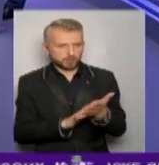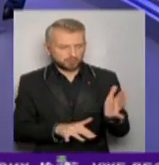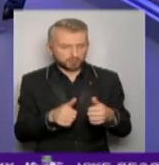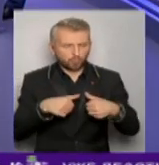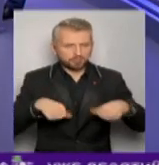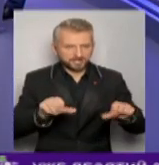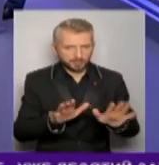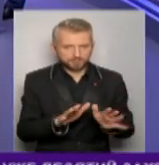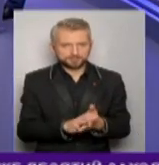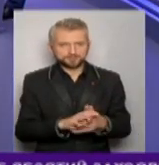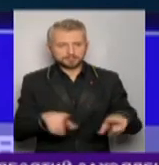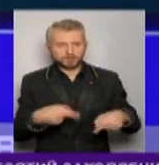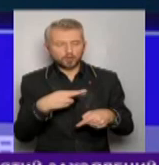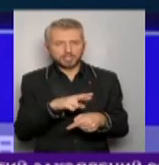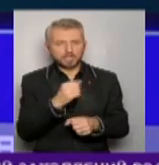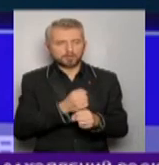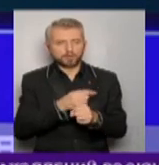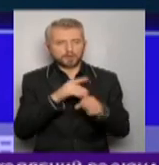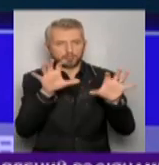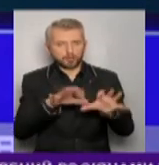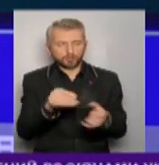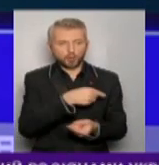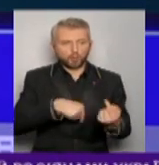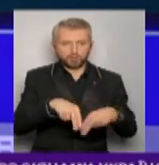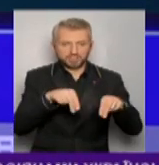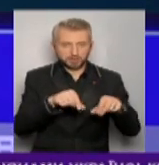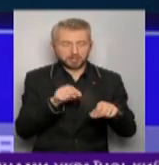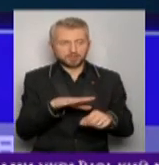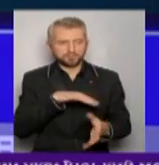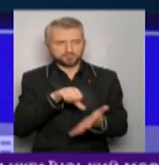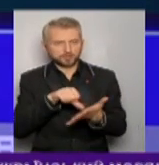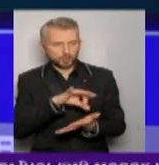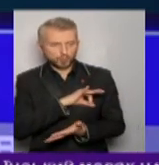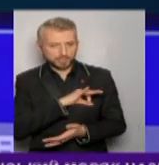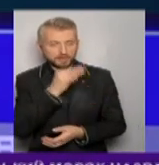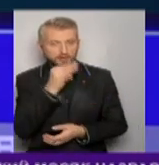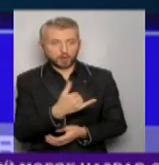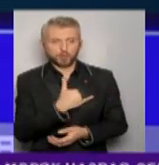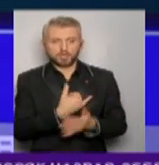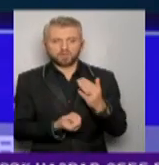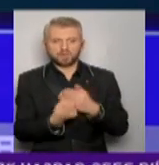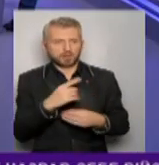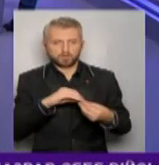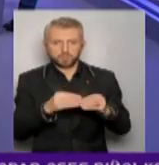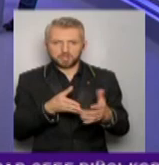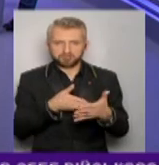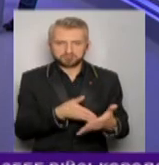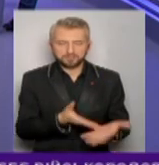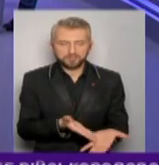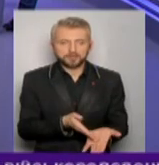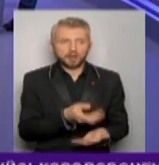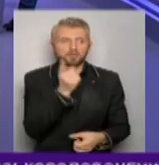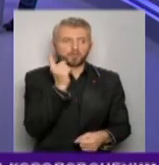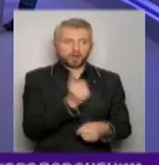яка створена для напрацювання цього закону про обіг землі. І там виступали юристи, які сказали, що в нас виникає колізія. Є